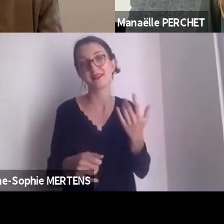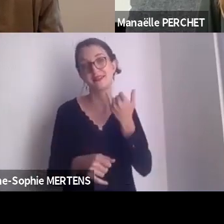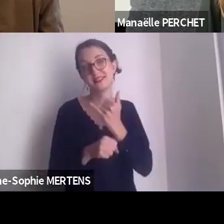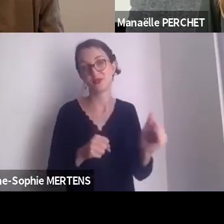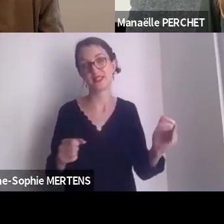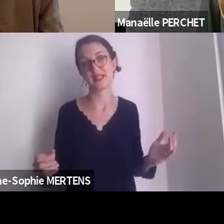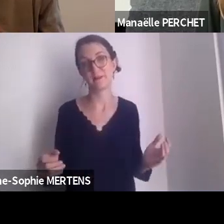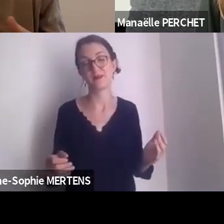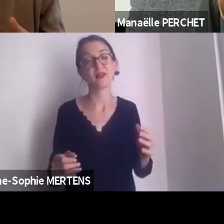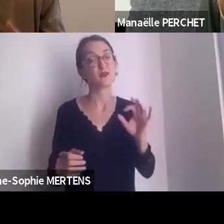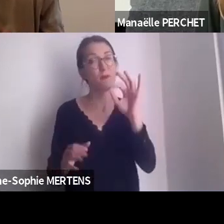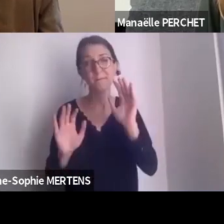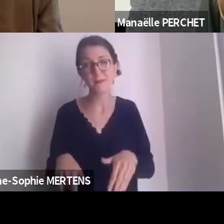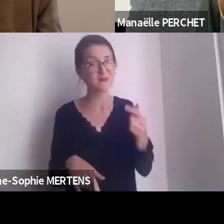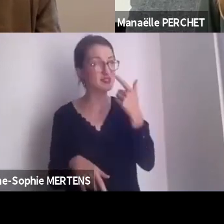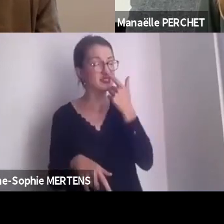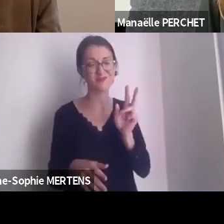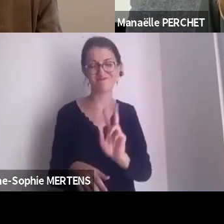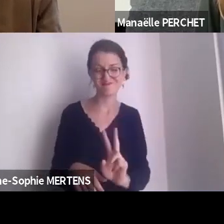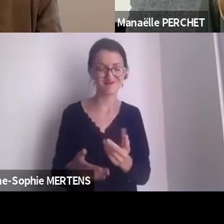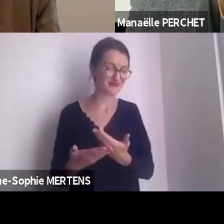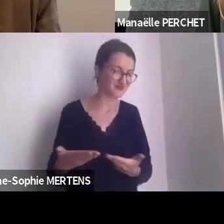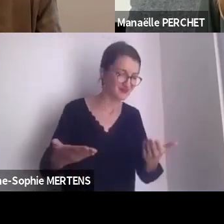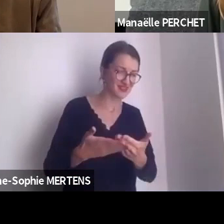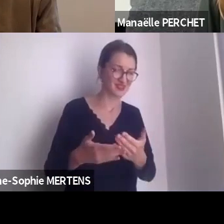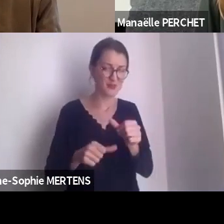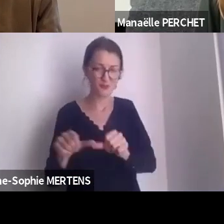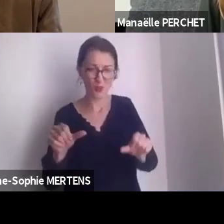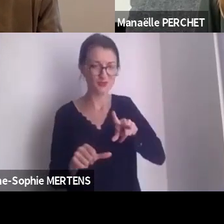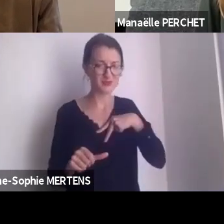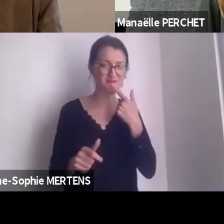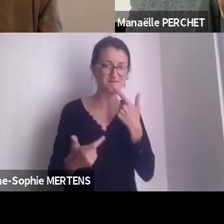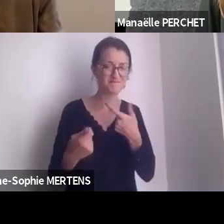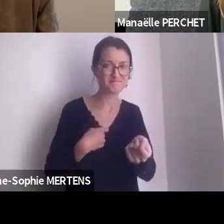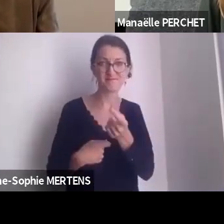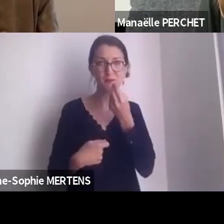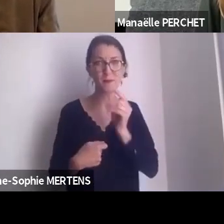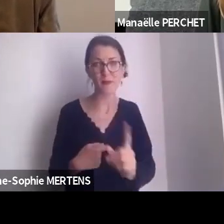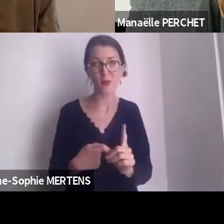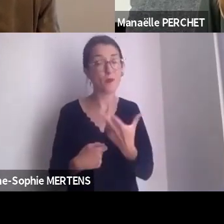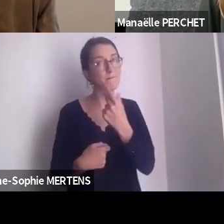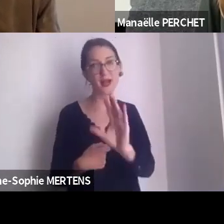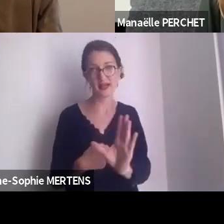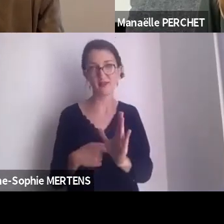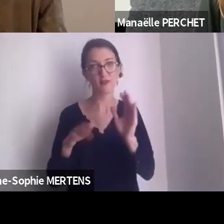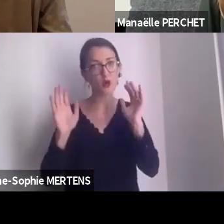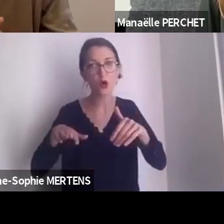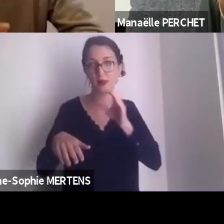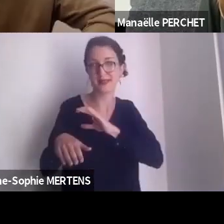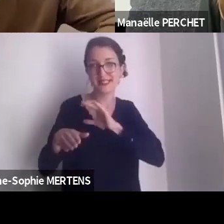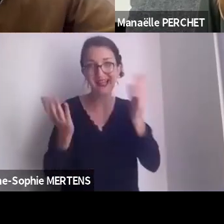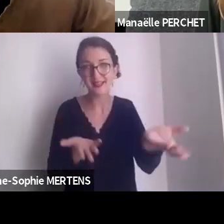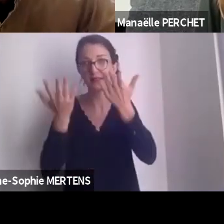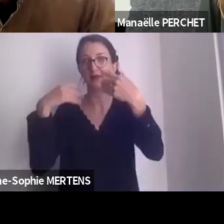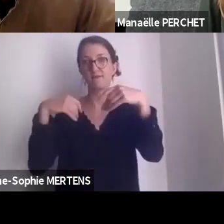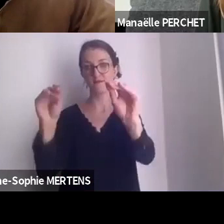satisfait. Les évolutions de ce que vous proposez se feront au fur et à mesure. Donc très bon conseil de